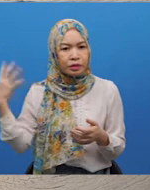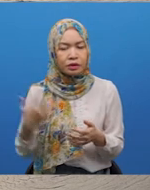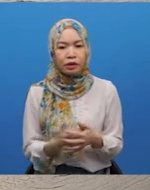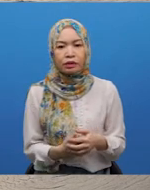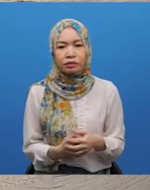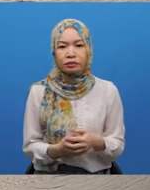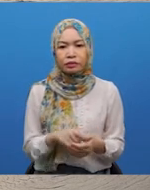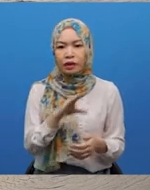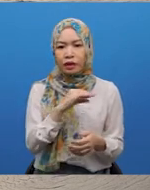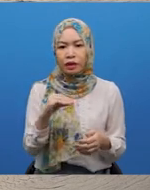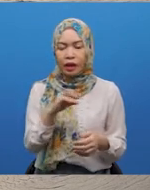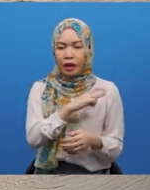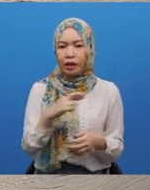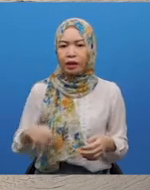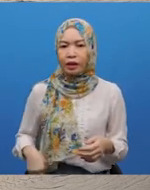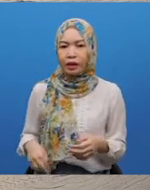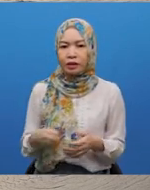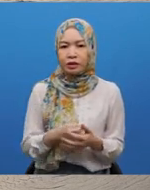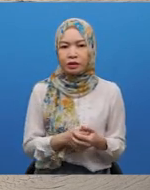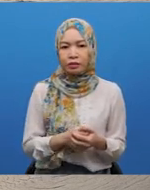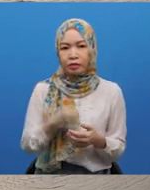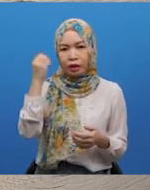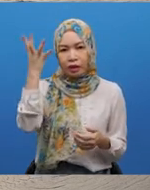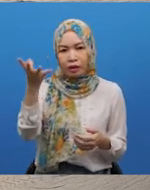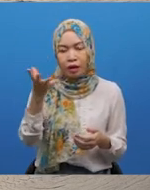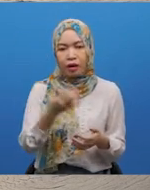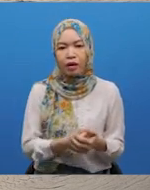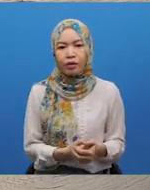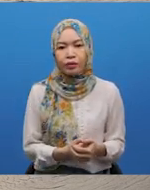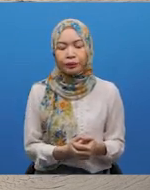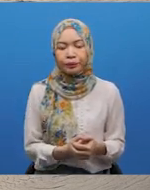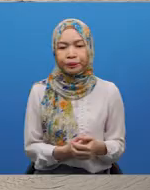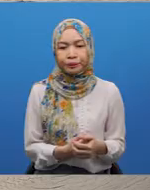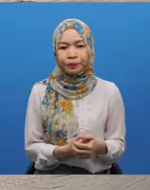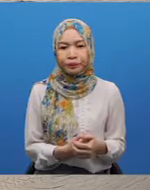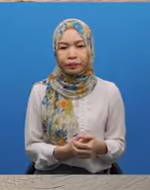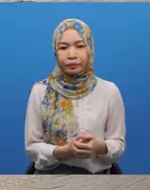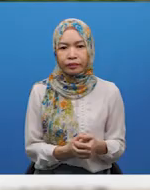tegas tentang kejadian cemas yang berlaku pada ketika itu.